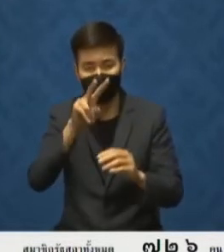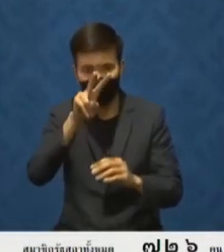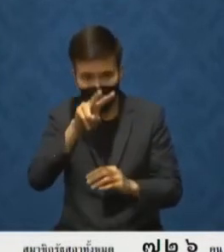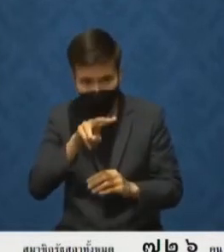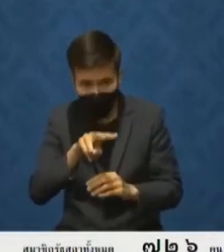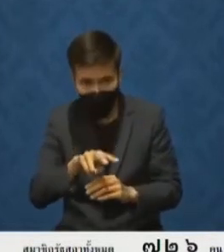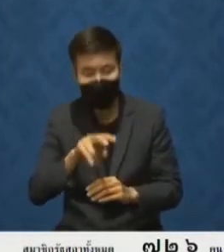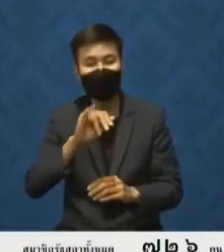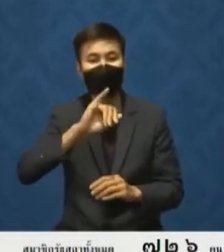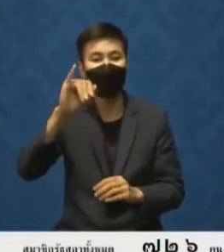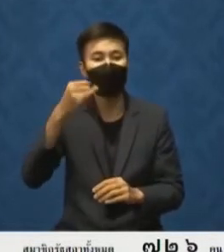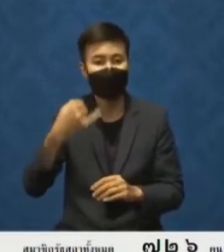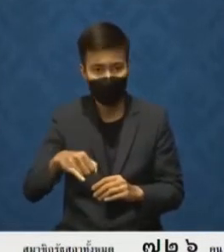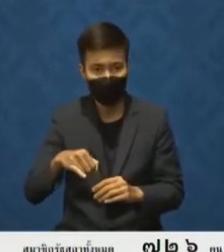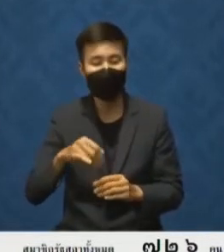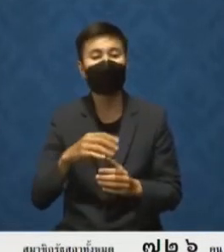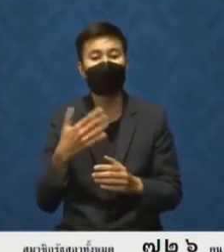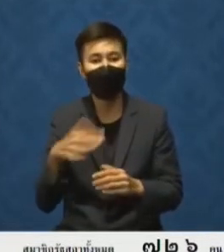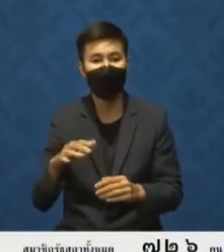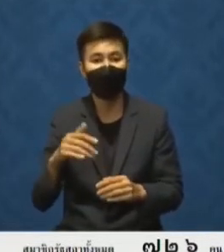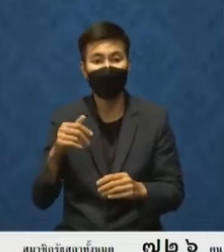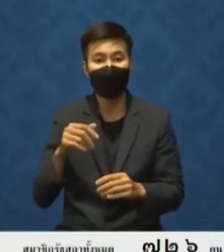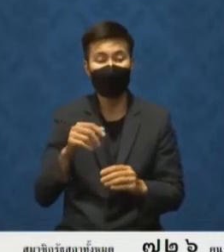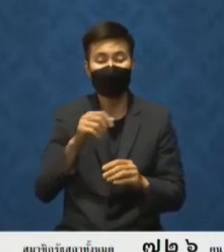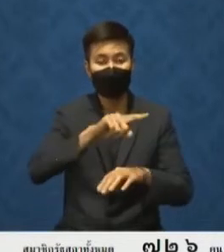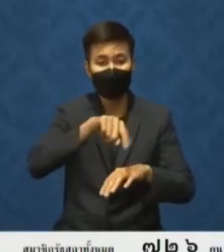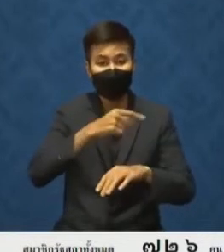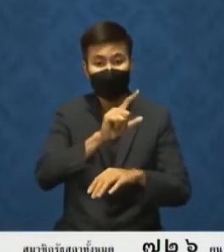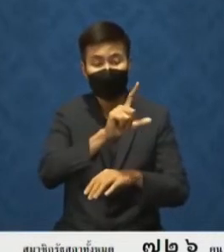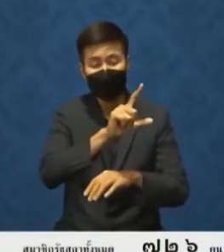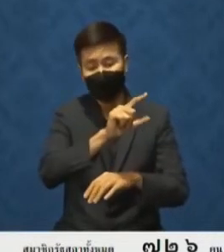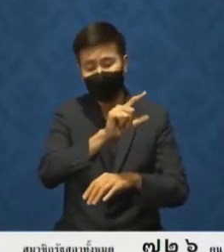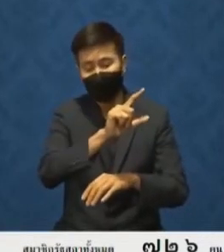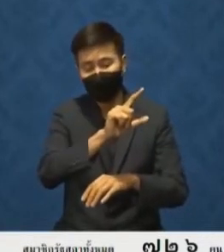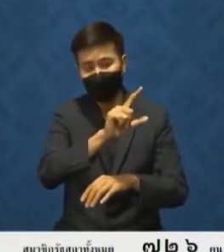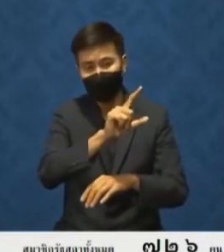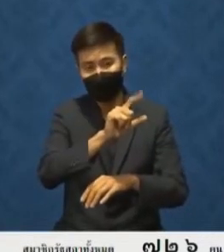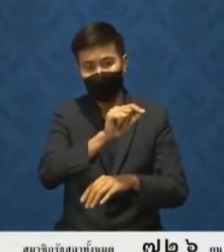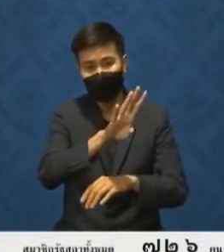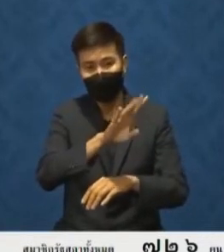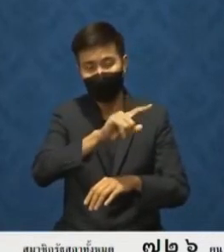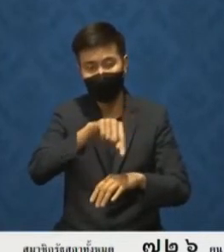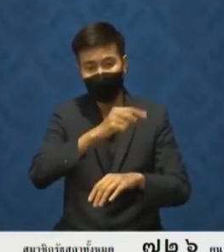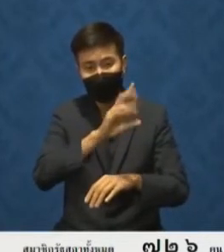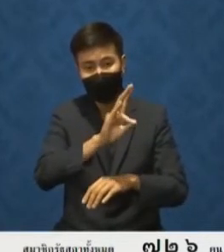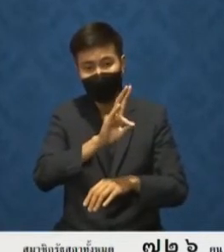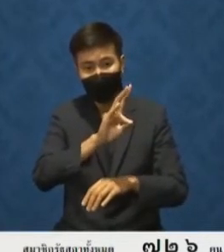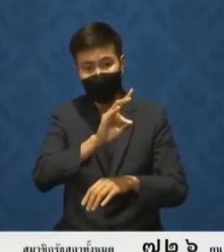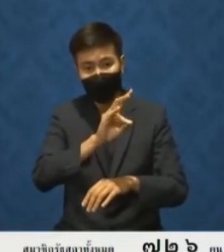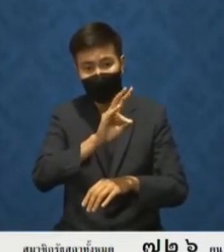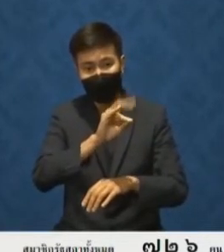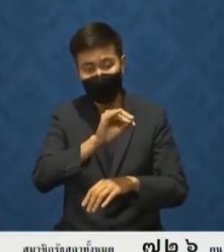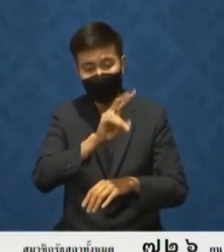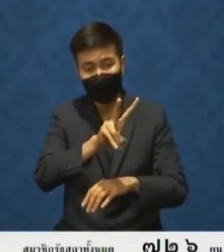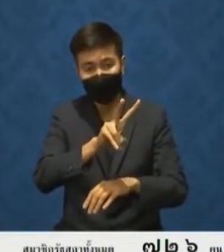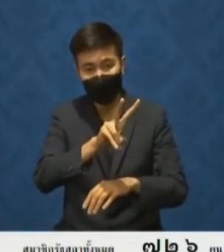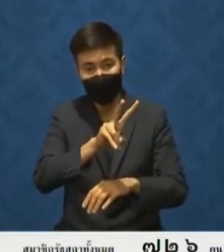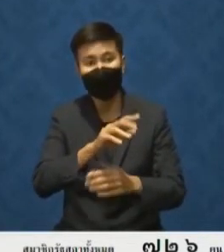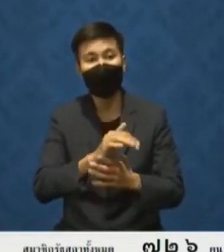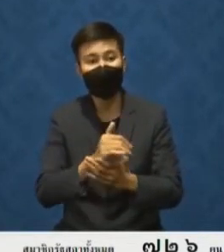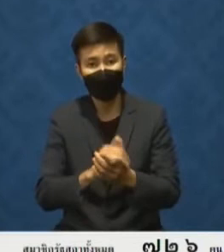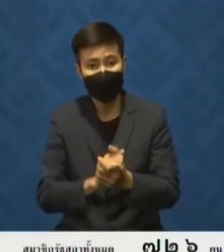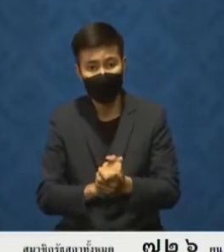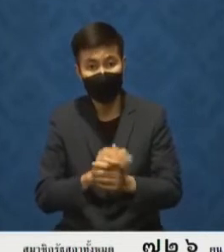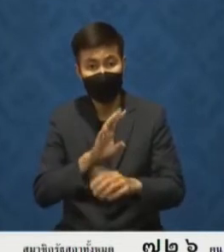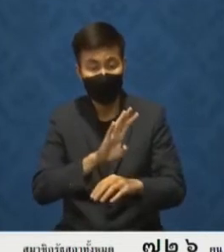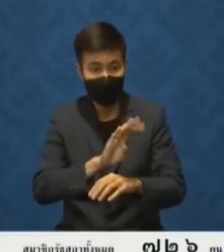เรื่อง 72 ชั่โมงหรอ 24 ชั่โง48 ชั่โงอัี้เราฟังจากผู้ปฏิบัติก็คือการก